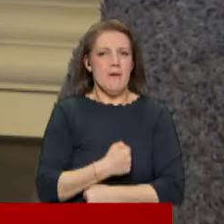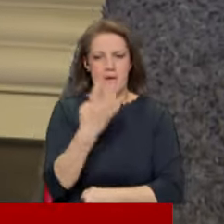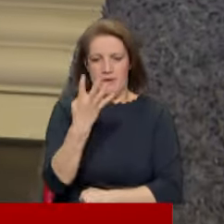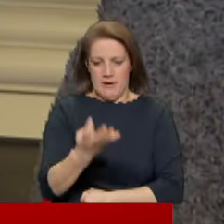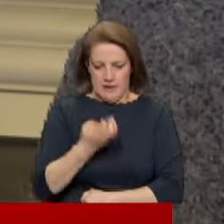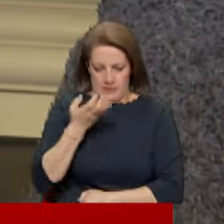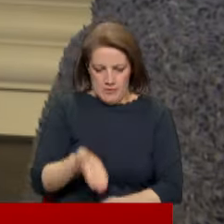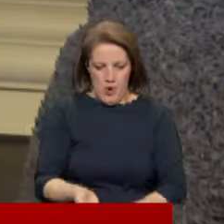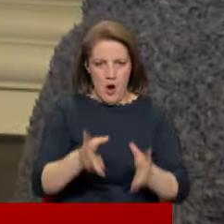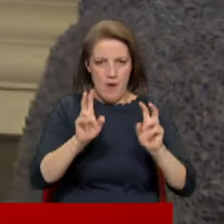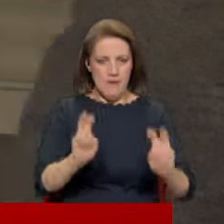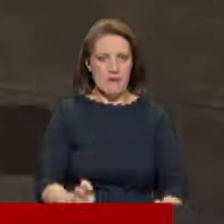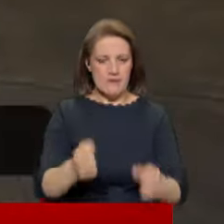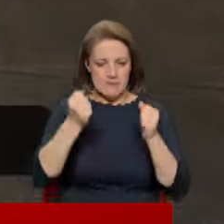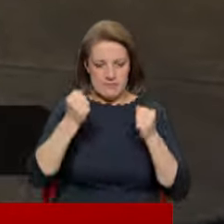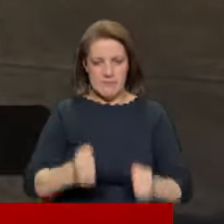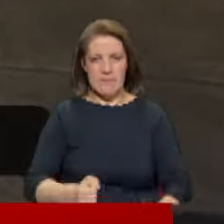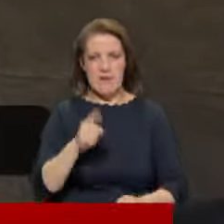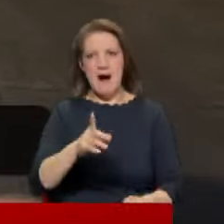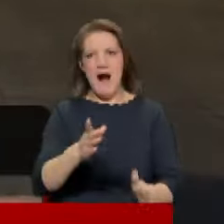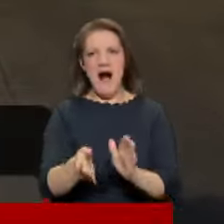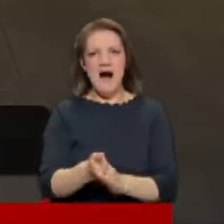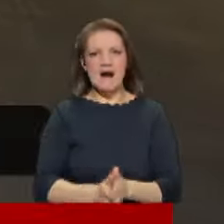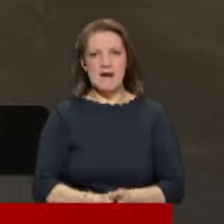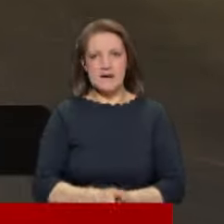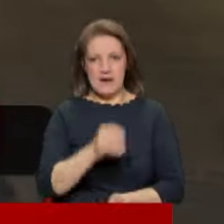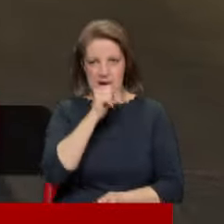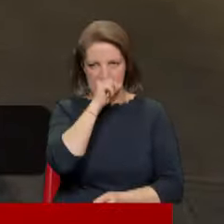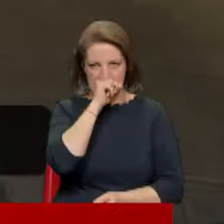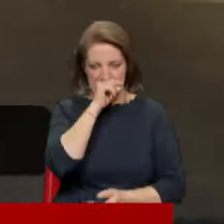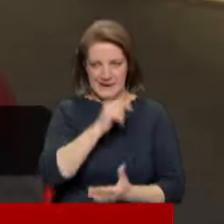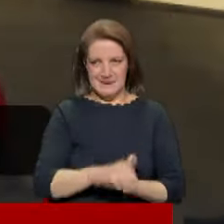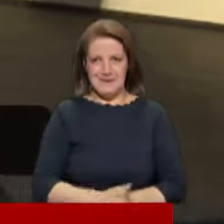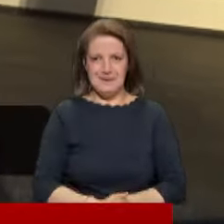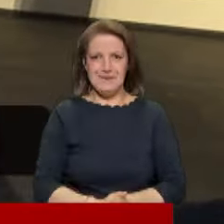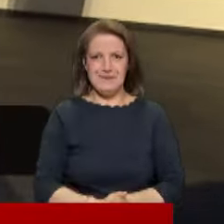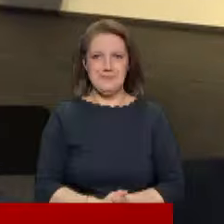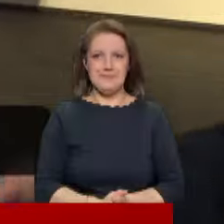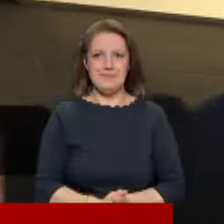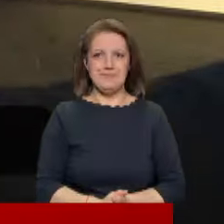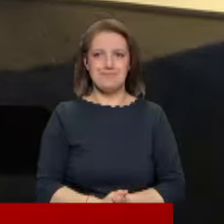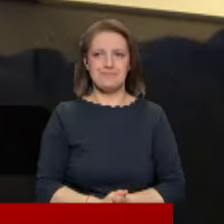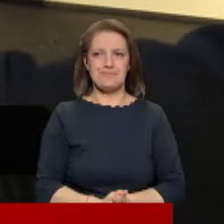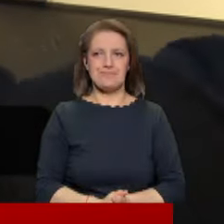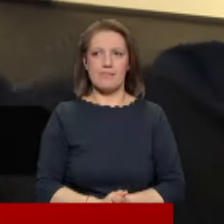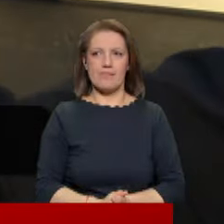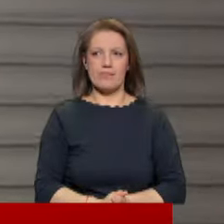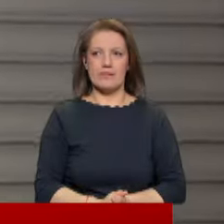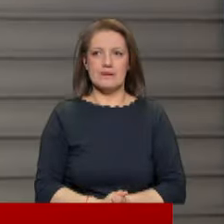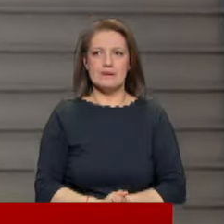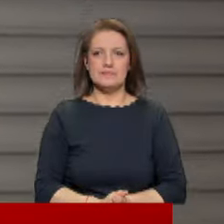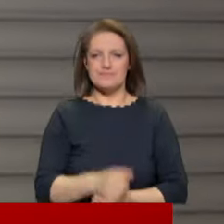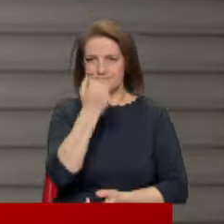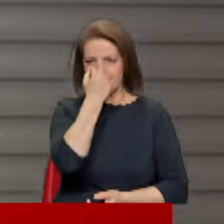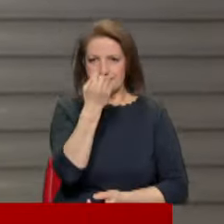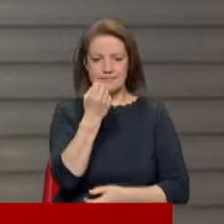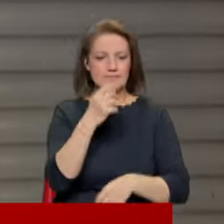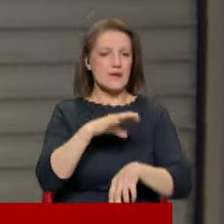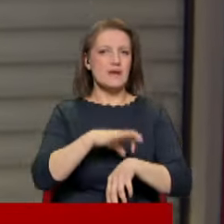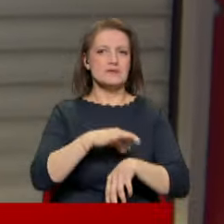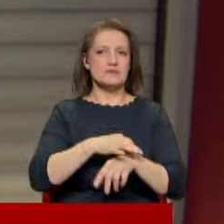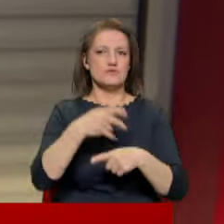saat burada böyle oturacağız çakılıp. Şu tarafımızda çöpler var, biz burada oturuyoruz işte. Bizi yazık bu duruma değilmiş. Getirenler utansın. Kanser hastası